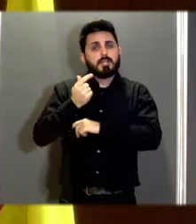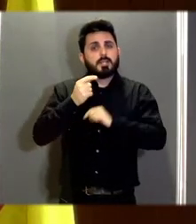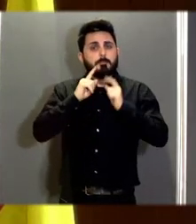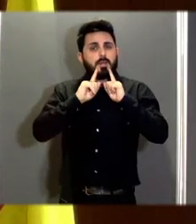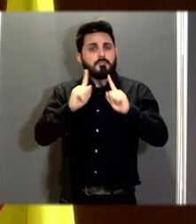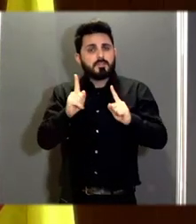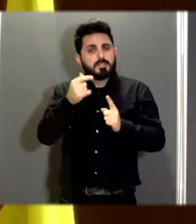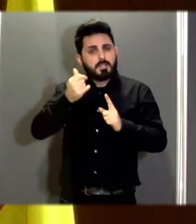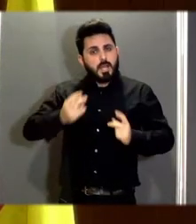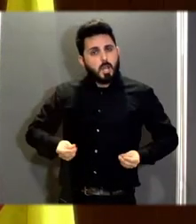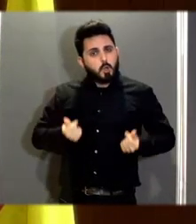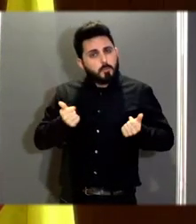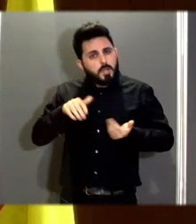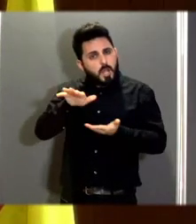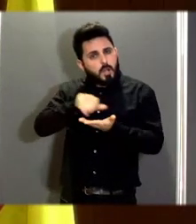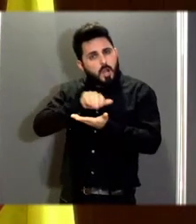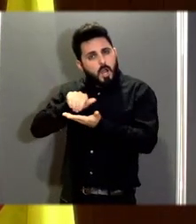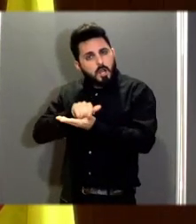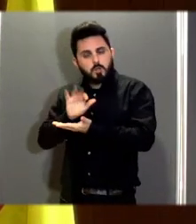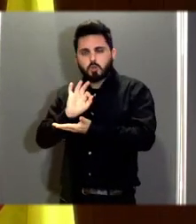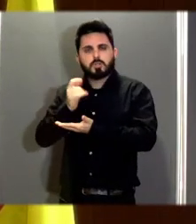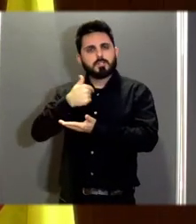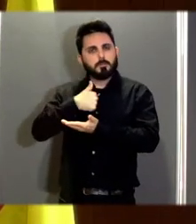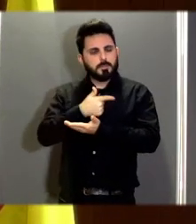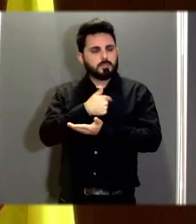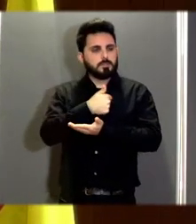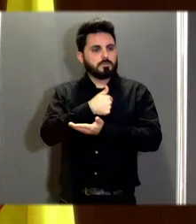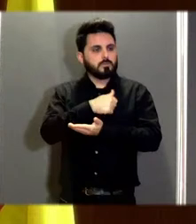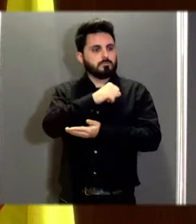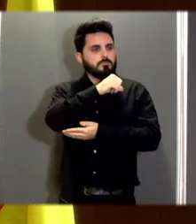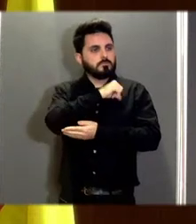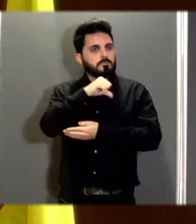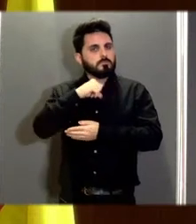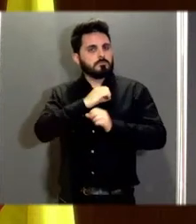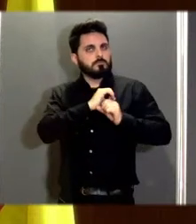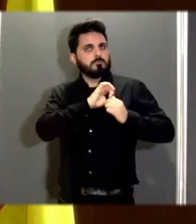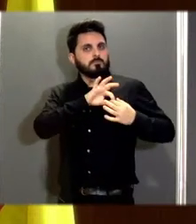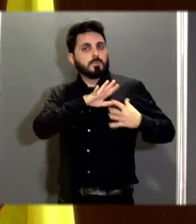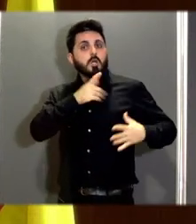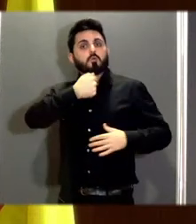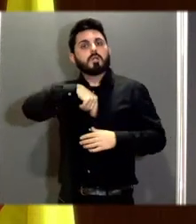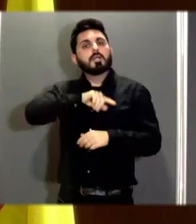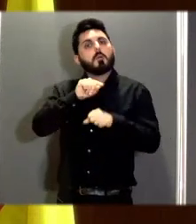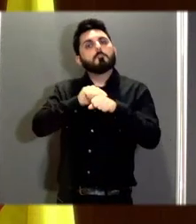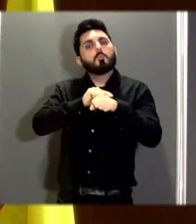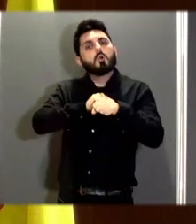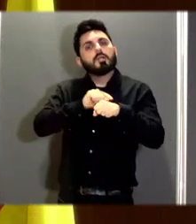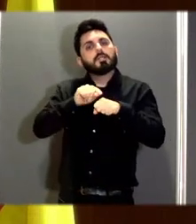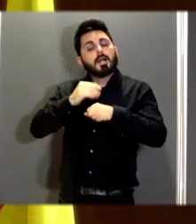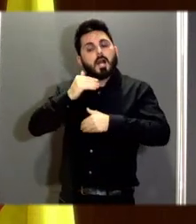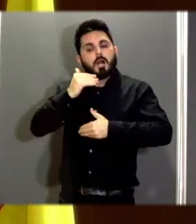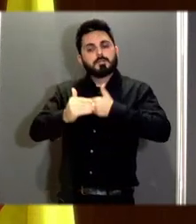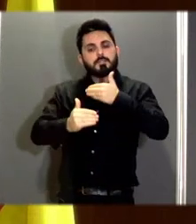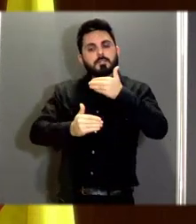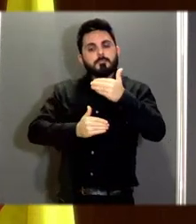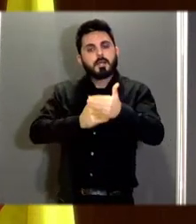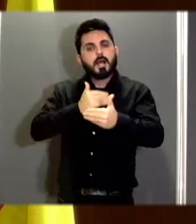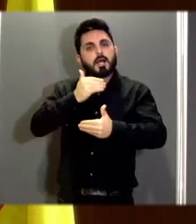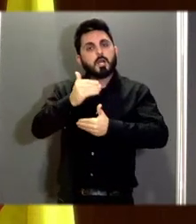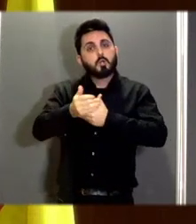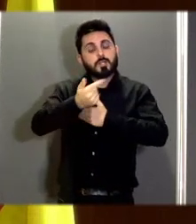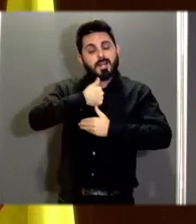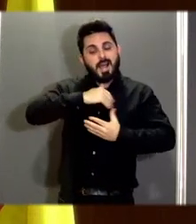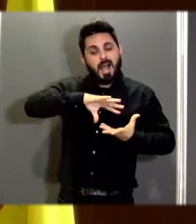procés d'alliberament i, per tant, a mesura que anéssim adaptant les nostres polítiques, aquestes s'adaptarien més a les preferències dels